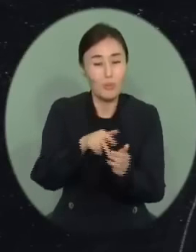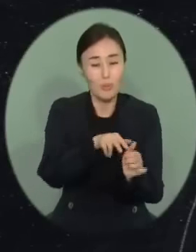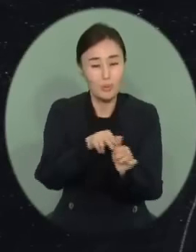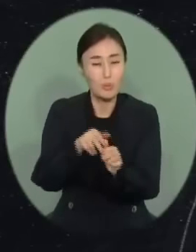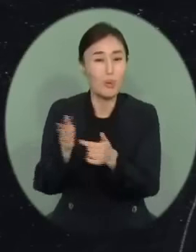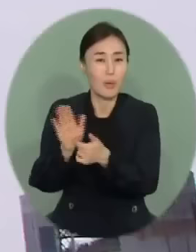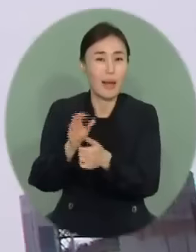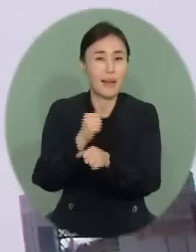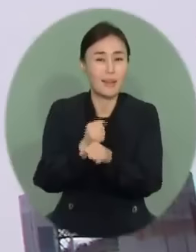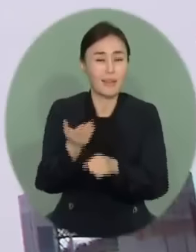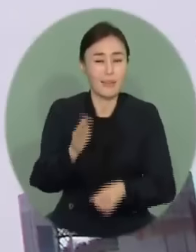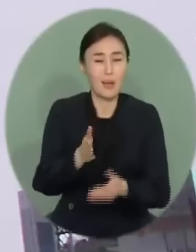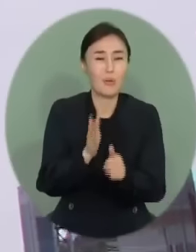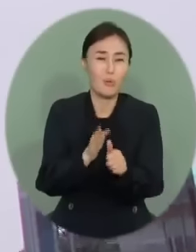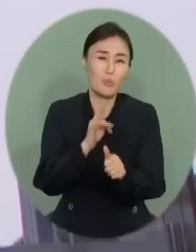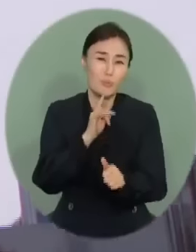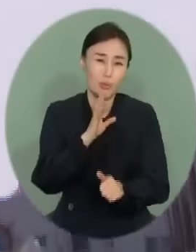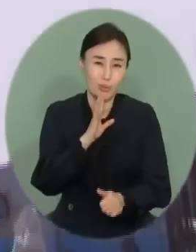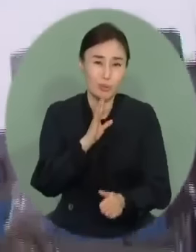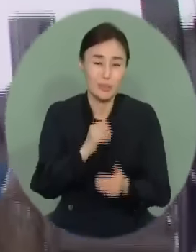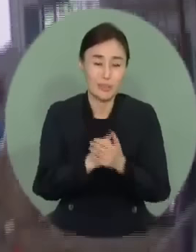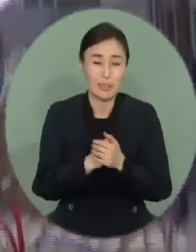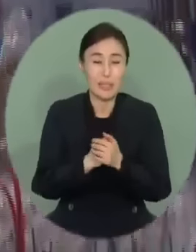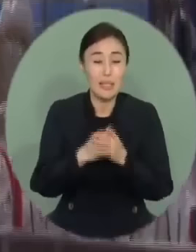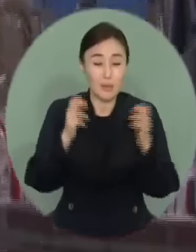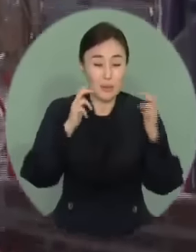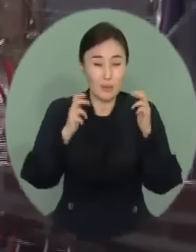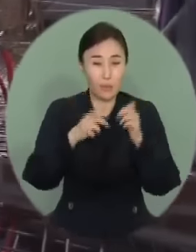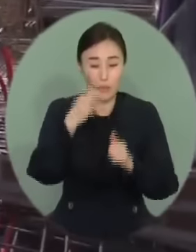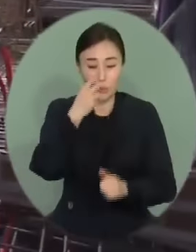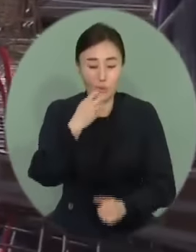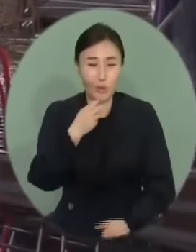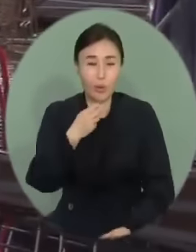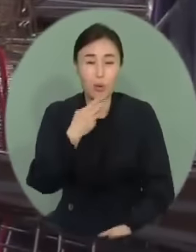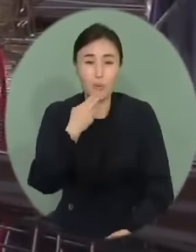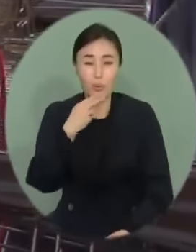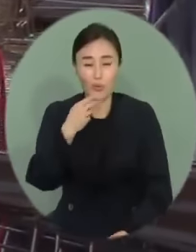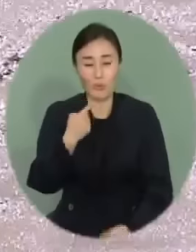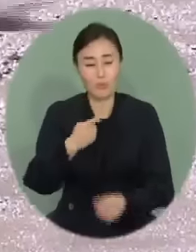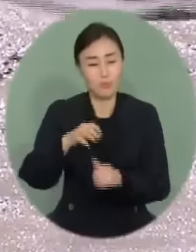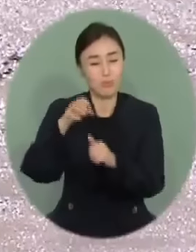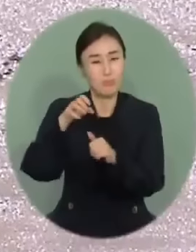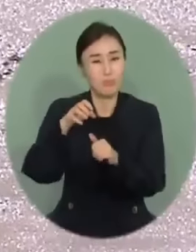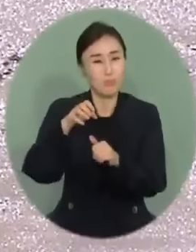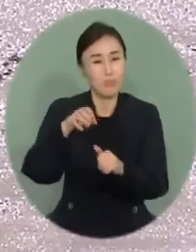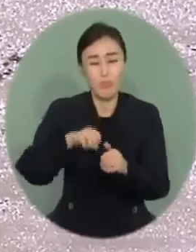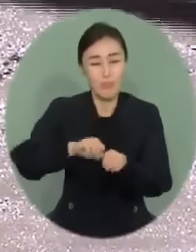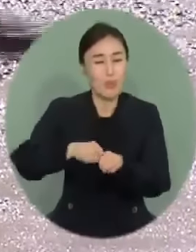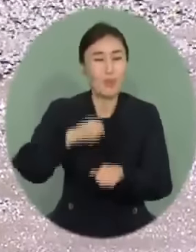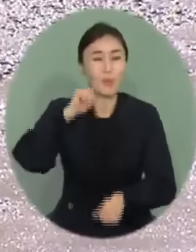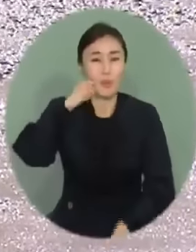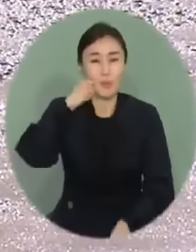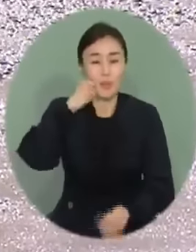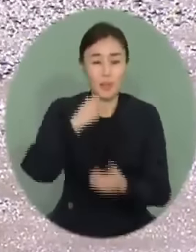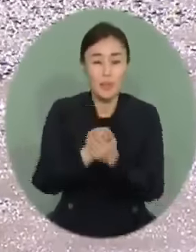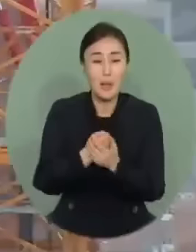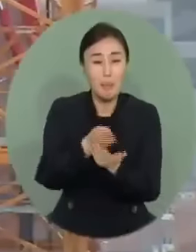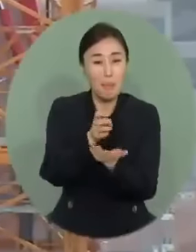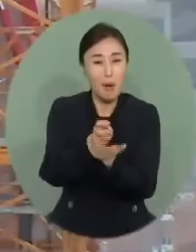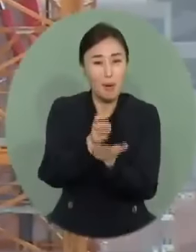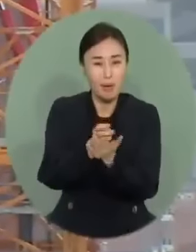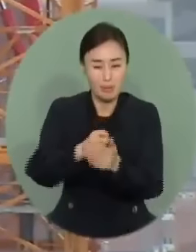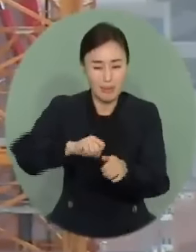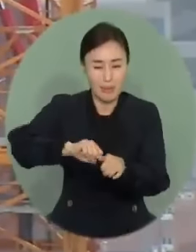권고 사항입니다 다시 말해 시공사가 측정하지 않아도 제재할 방법이 없는 겁니다 조례의 강제력이 없는 가운데